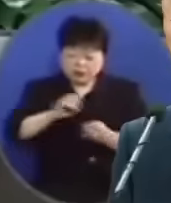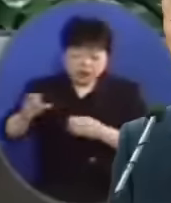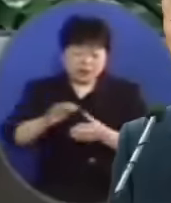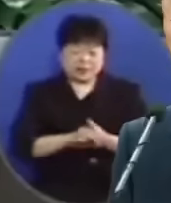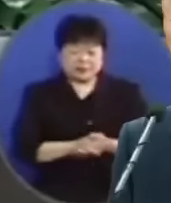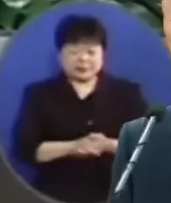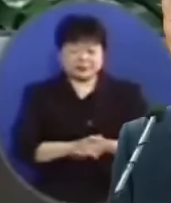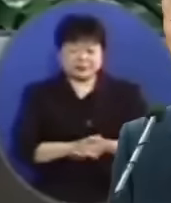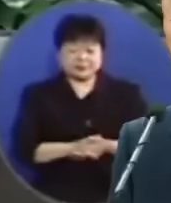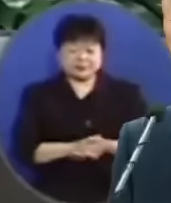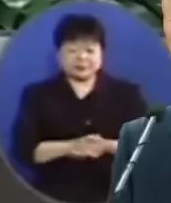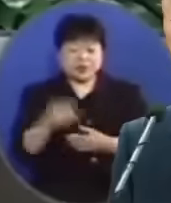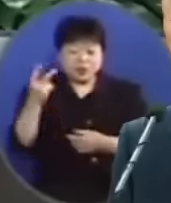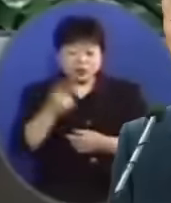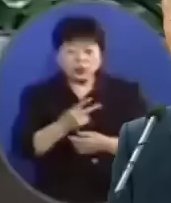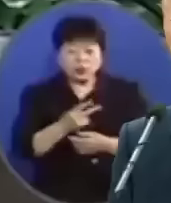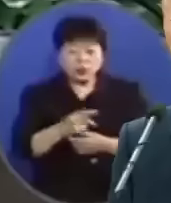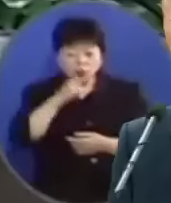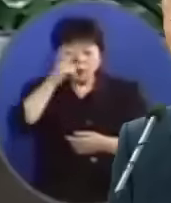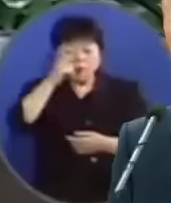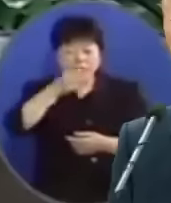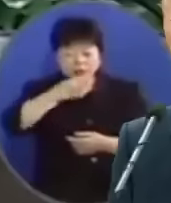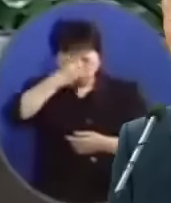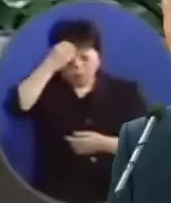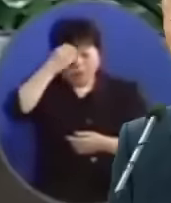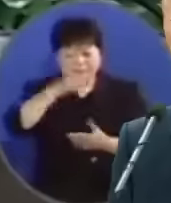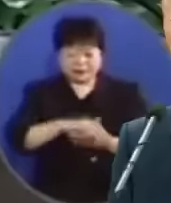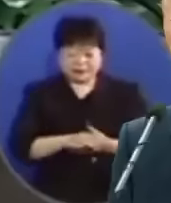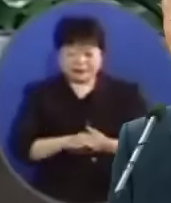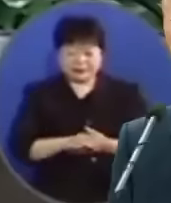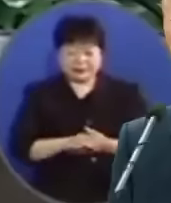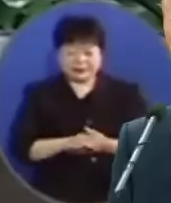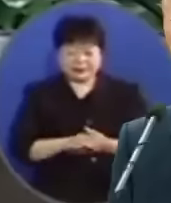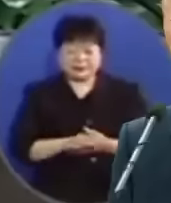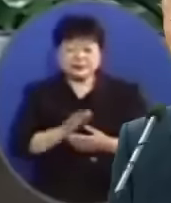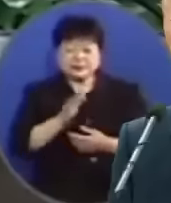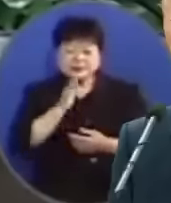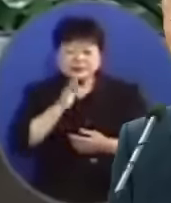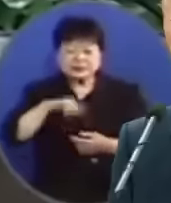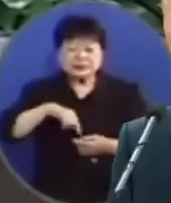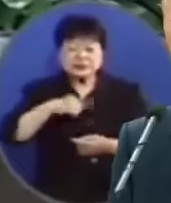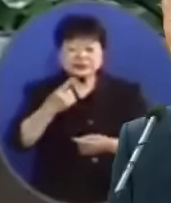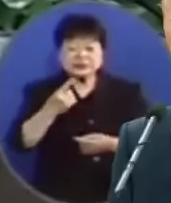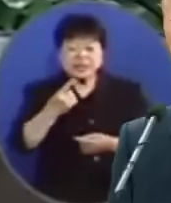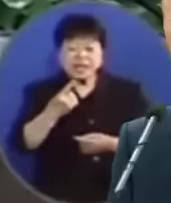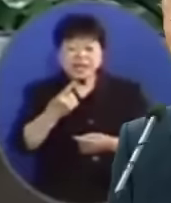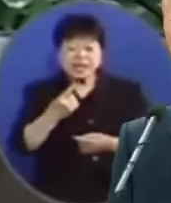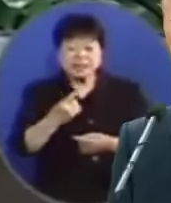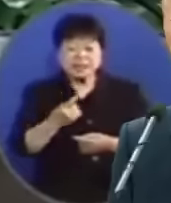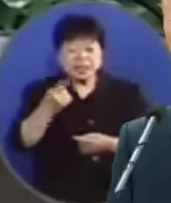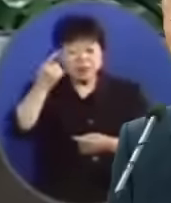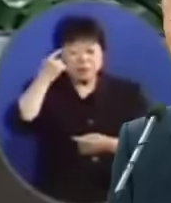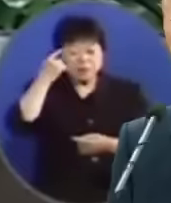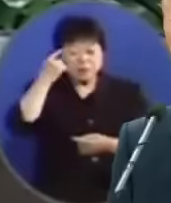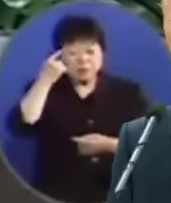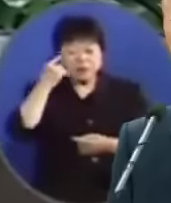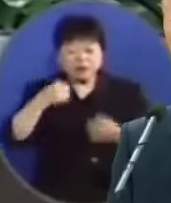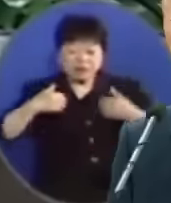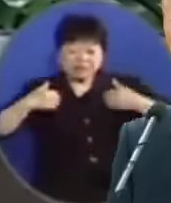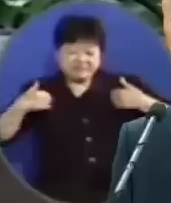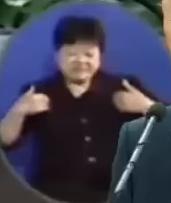것입니다. 그리고 오만과 교만, 교만하고 오만해서 자기 머리를 흔들고